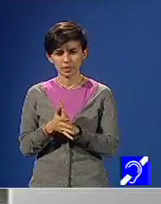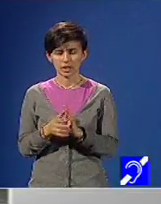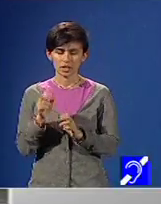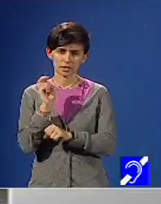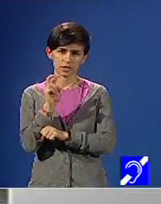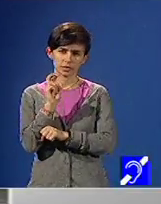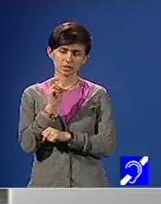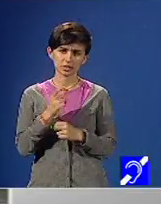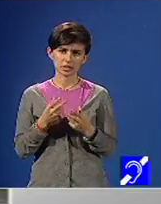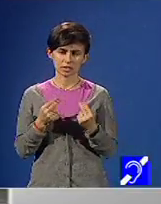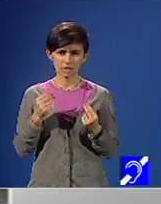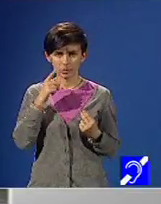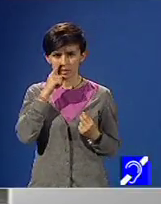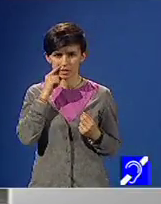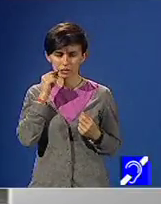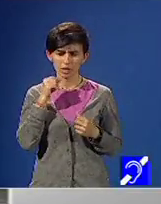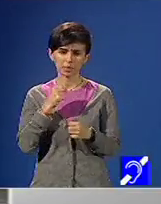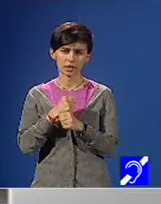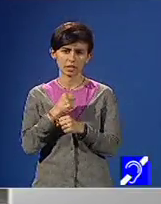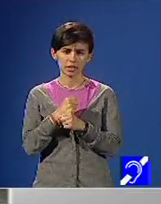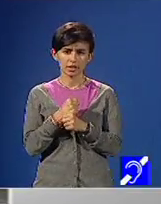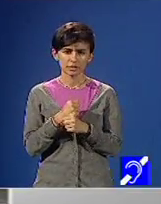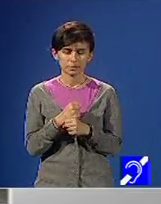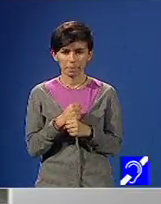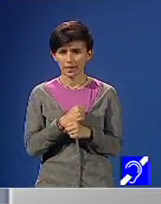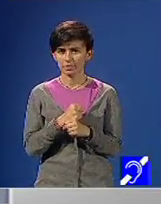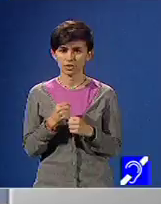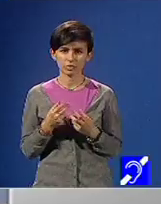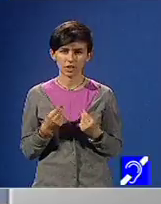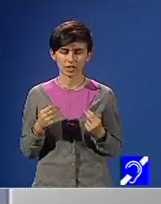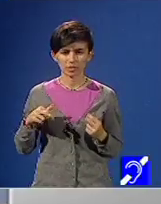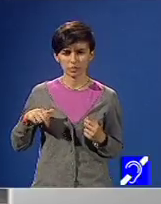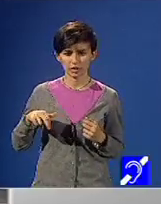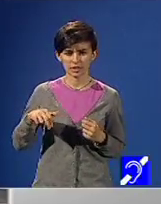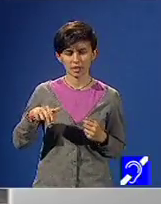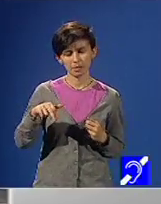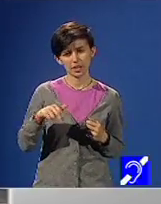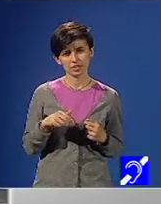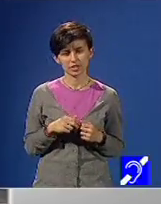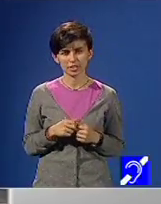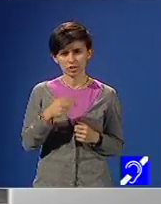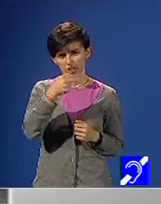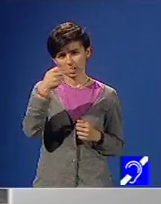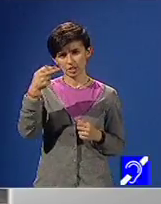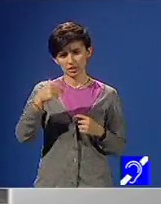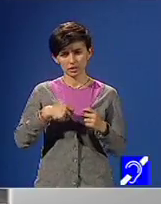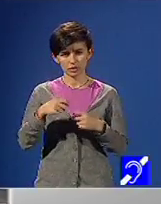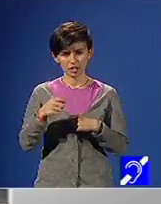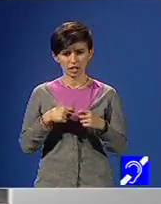înscris mulți oameni, au făcut milioane de pași. Și sloganul